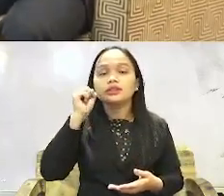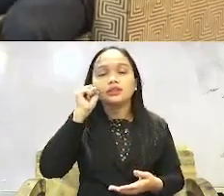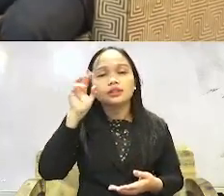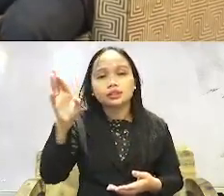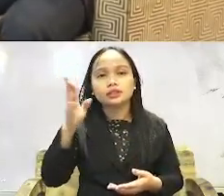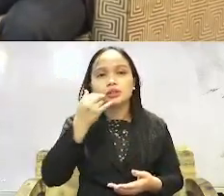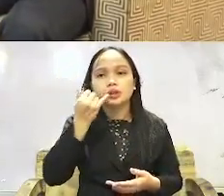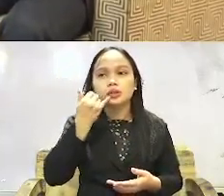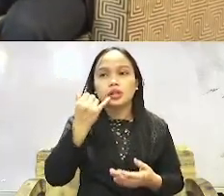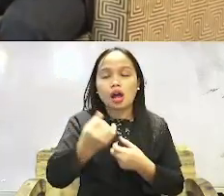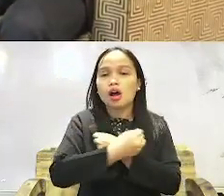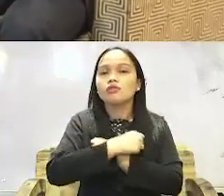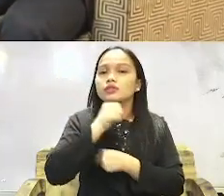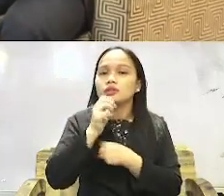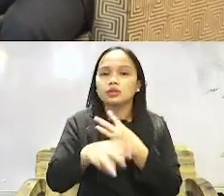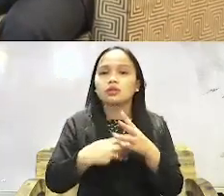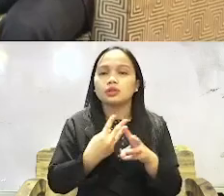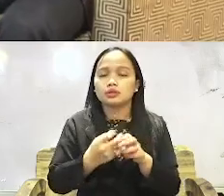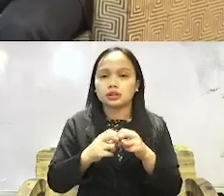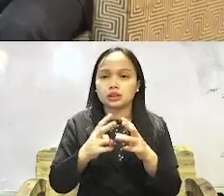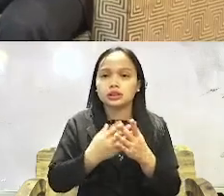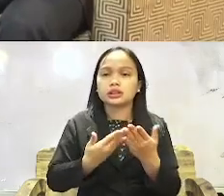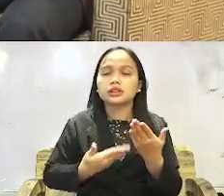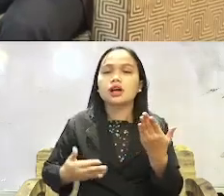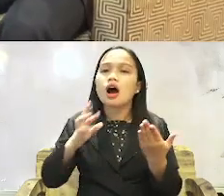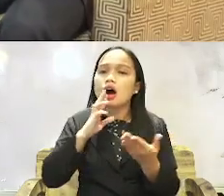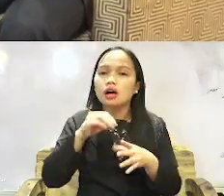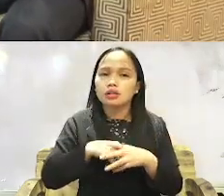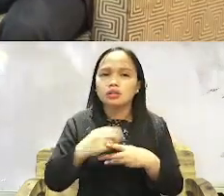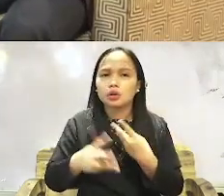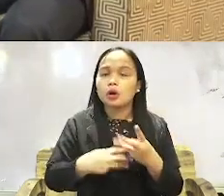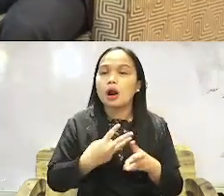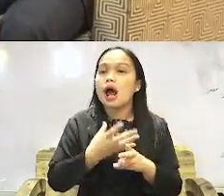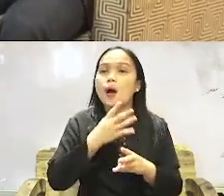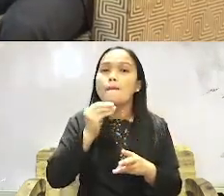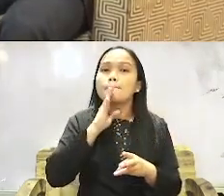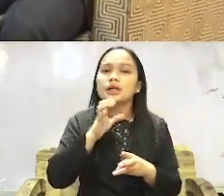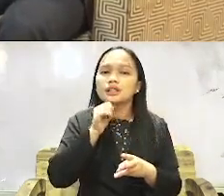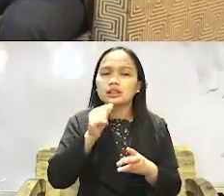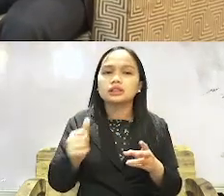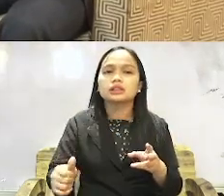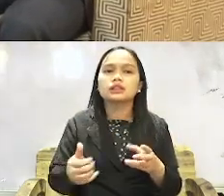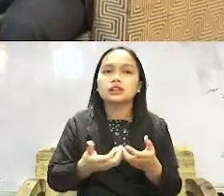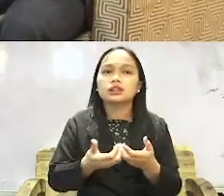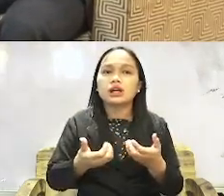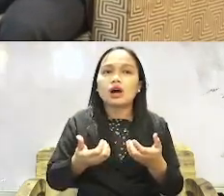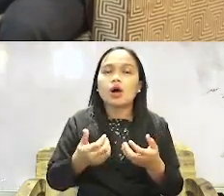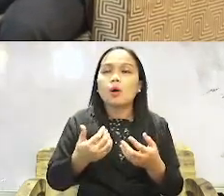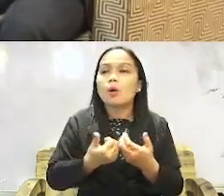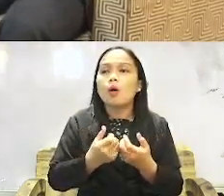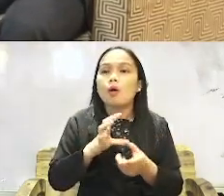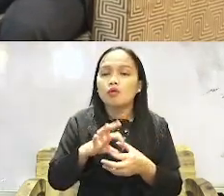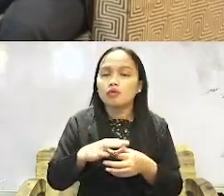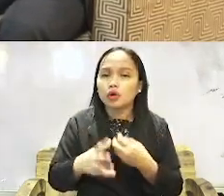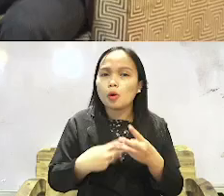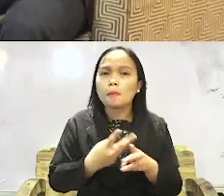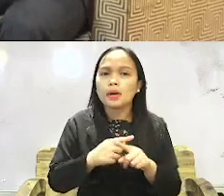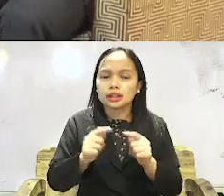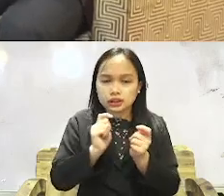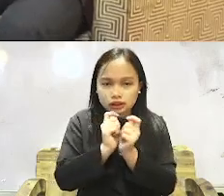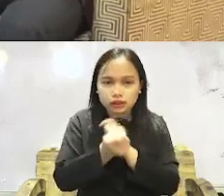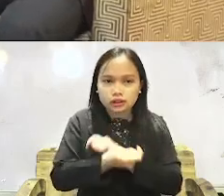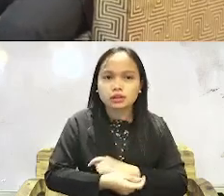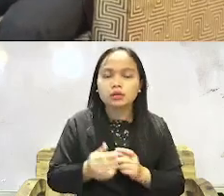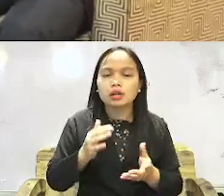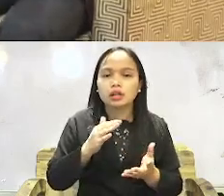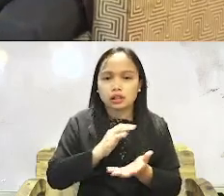the world, neither the things that are in the world. And be not conformed to this world, but be ye transformed by the renewing of